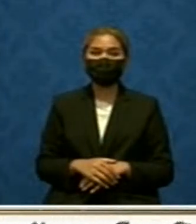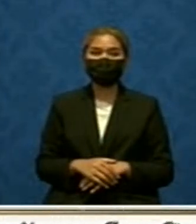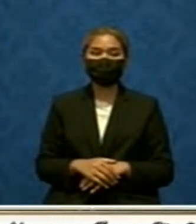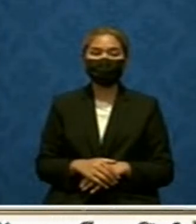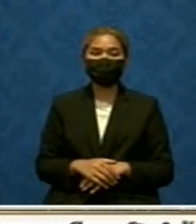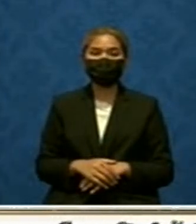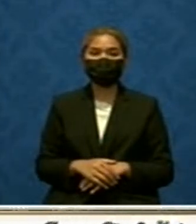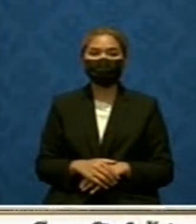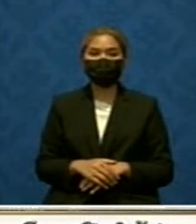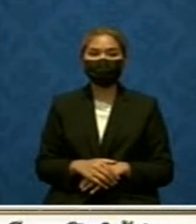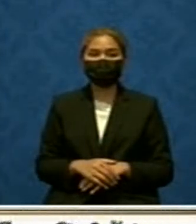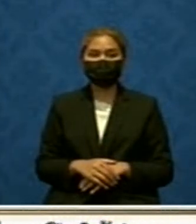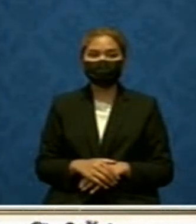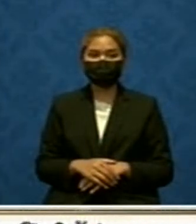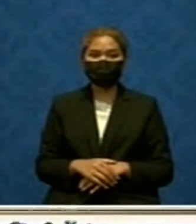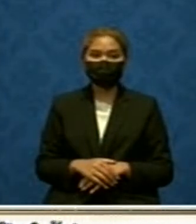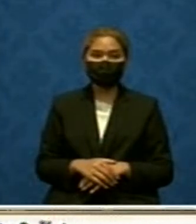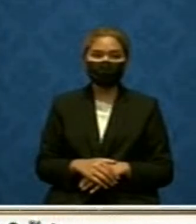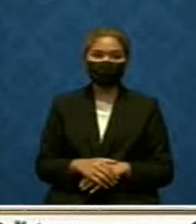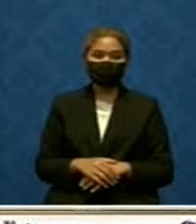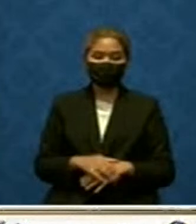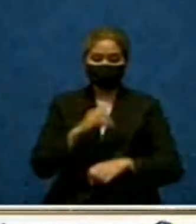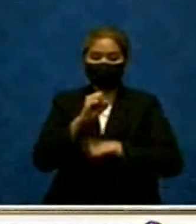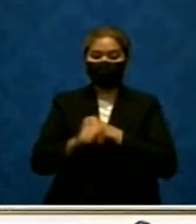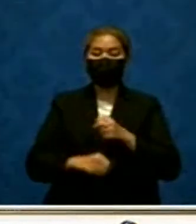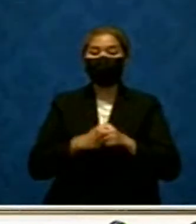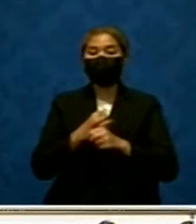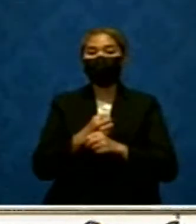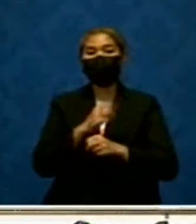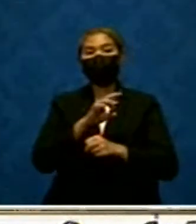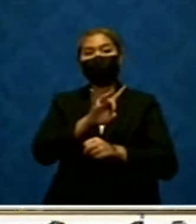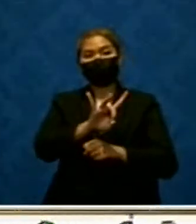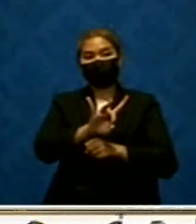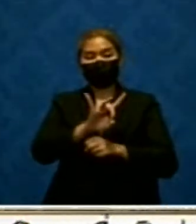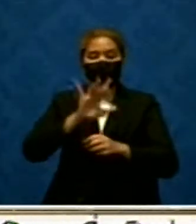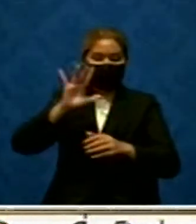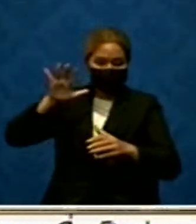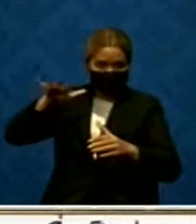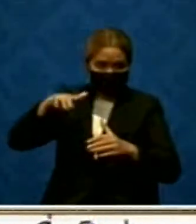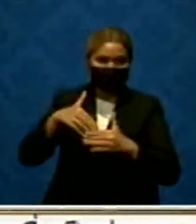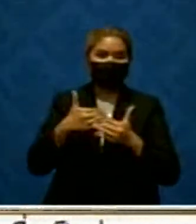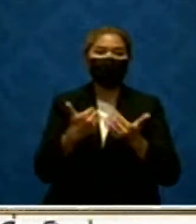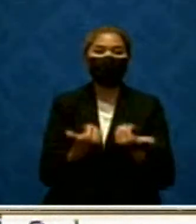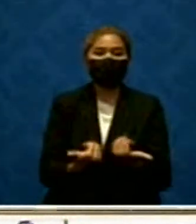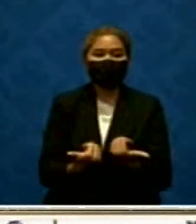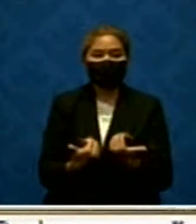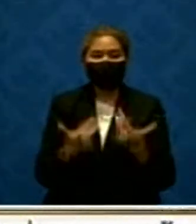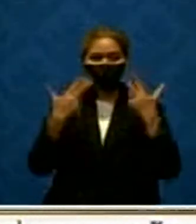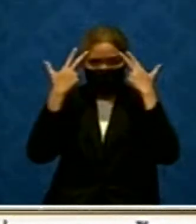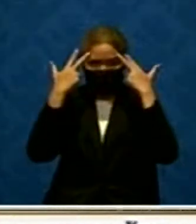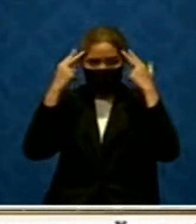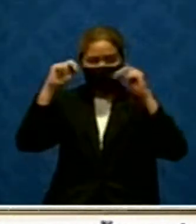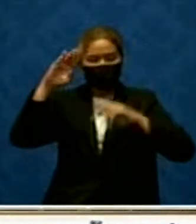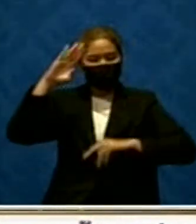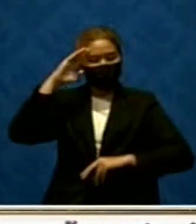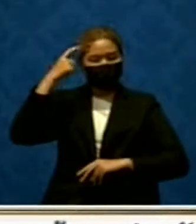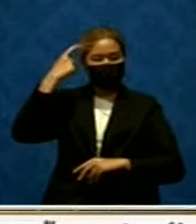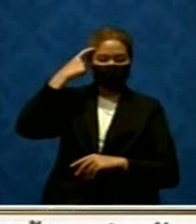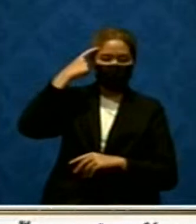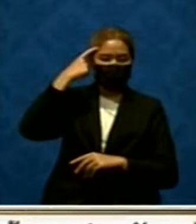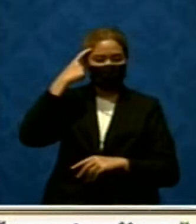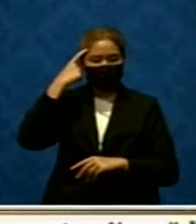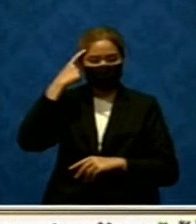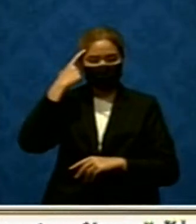ลบ 8 ปีกอยากทเห็น ดภาพต่ไปครับคเวลาท่นายกคิดอะไรไม่ออก ก็โทษนะ่ดูนะครี